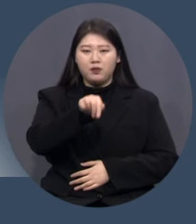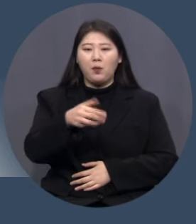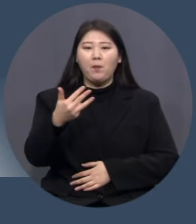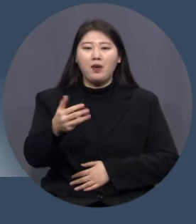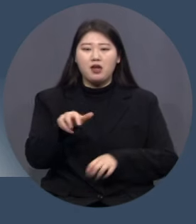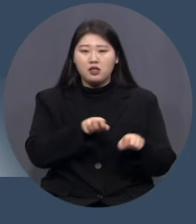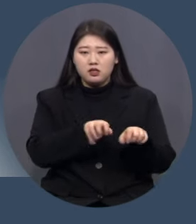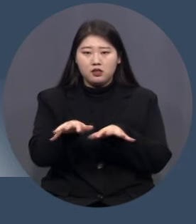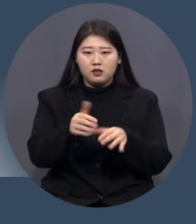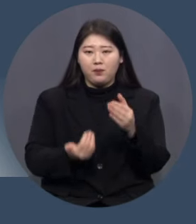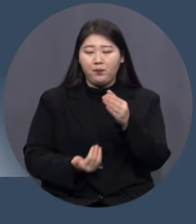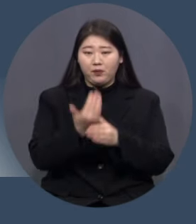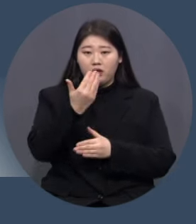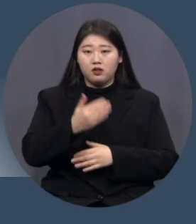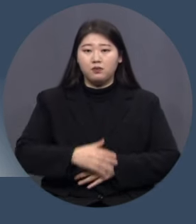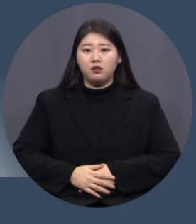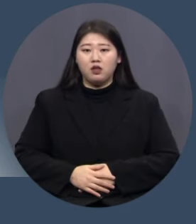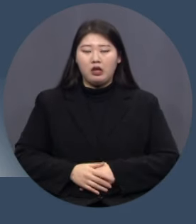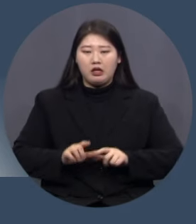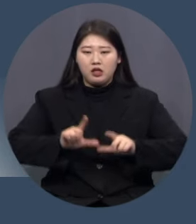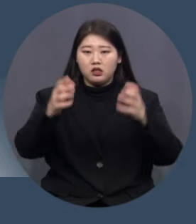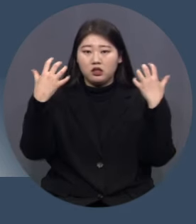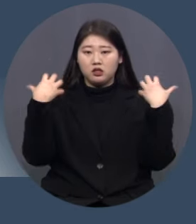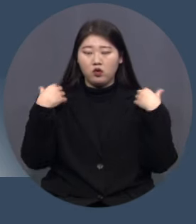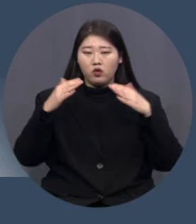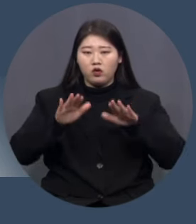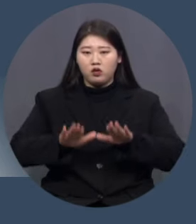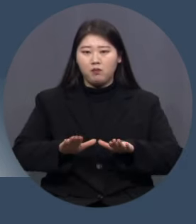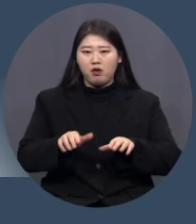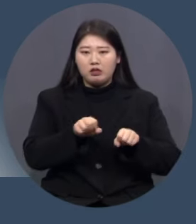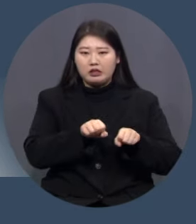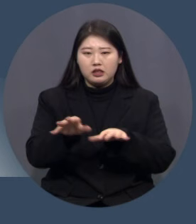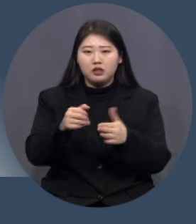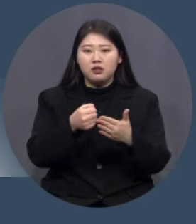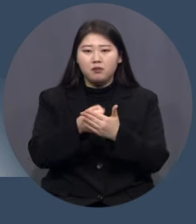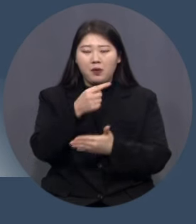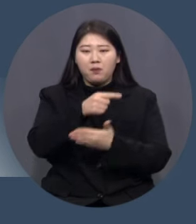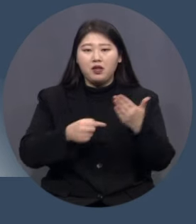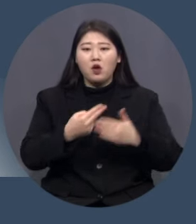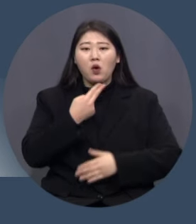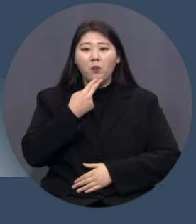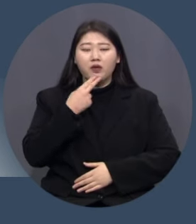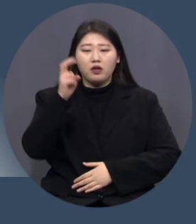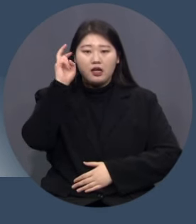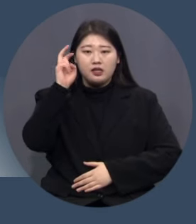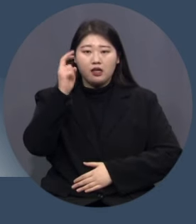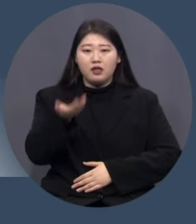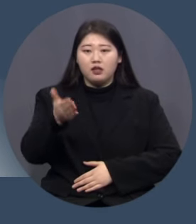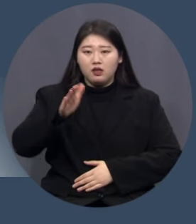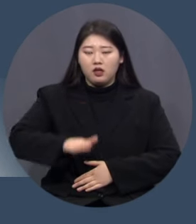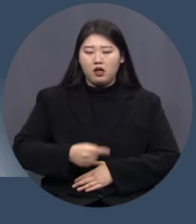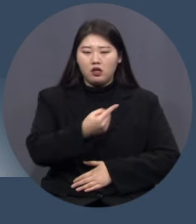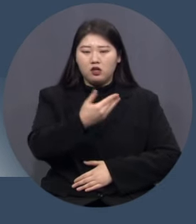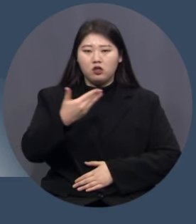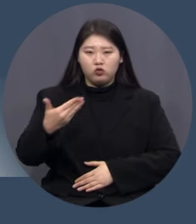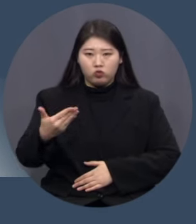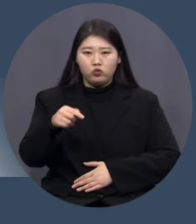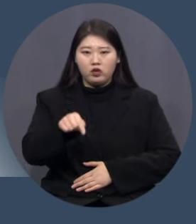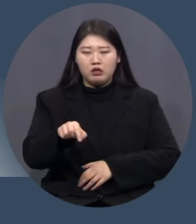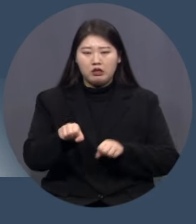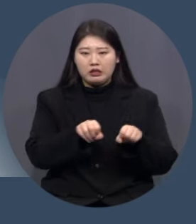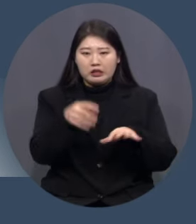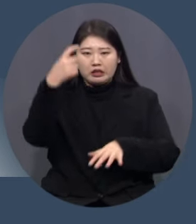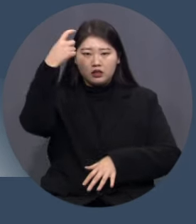지진이 발생했습니다 기상청은 이번 지진으로 인한 피해는 없을 것으로 예상했는데 구에는 지진을